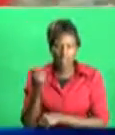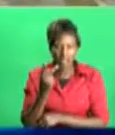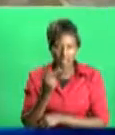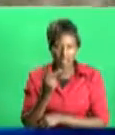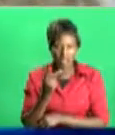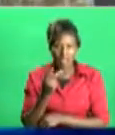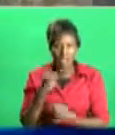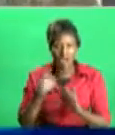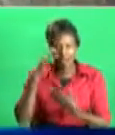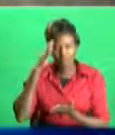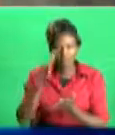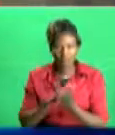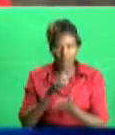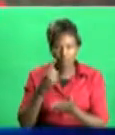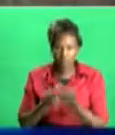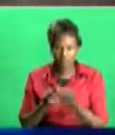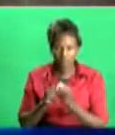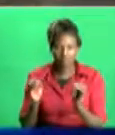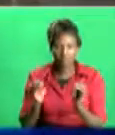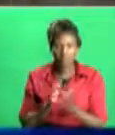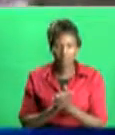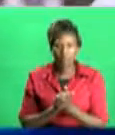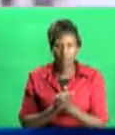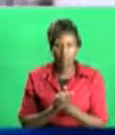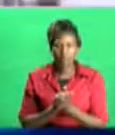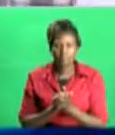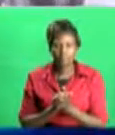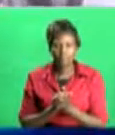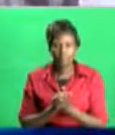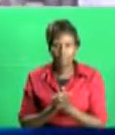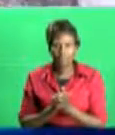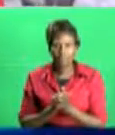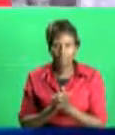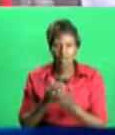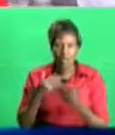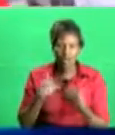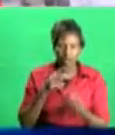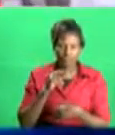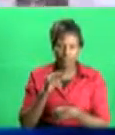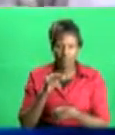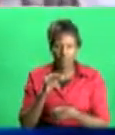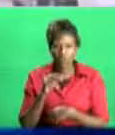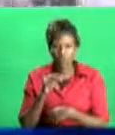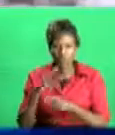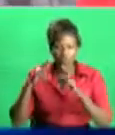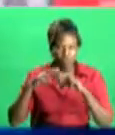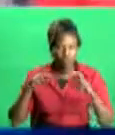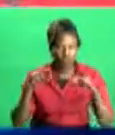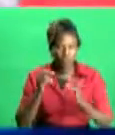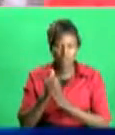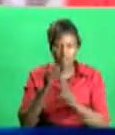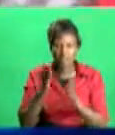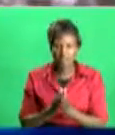hamuna imani na walinda usalama wa taifa letu la Kenya, hamuna haja yoyote kutafuta